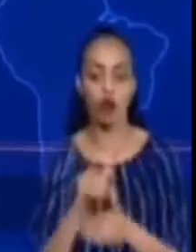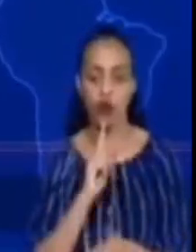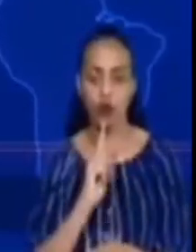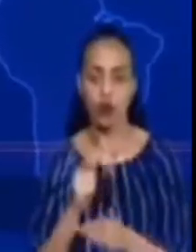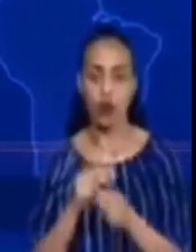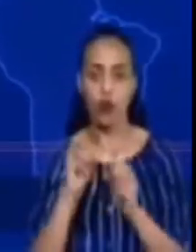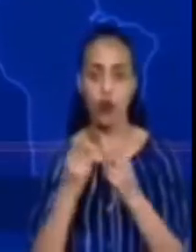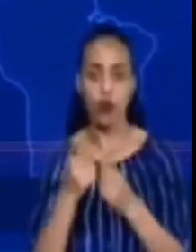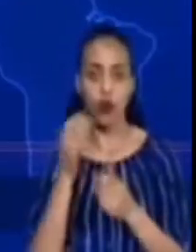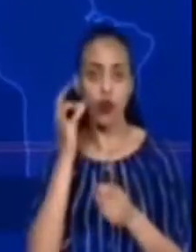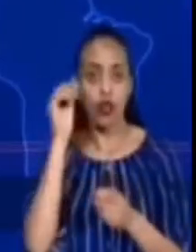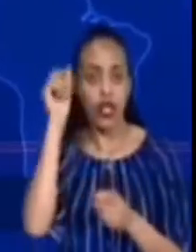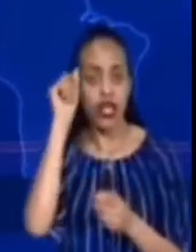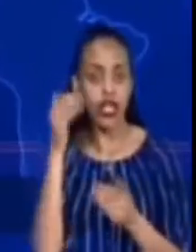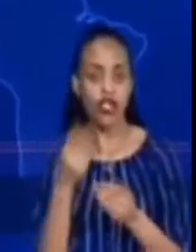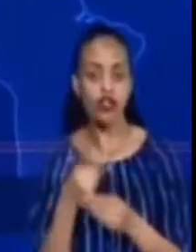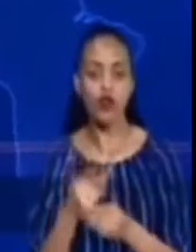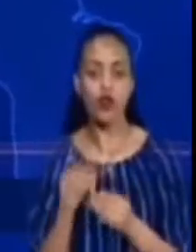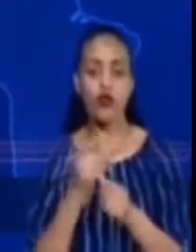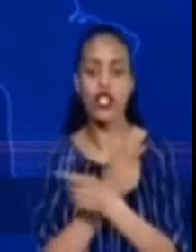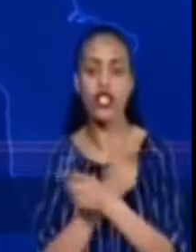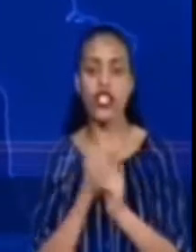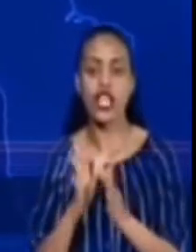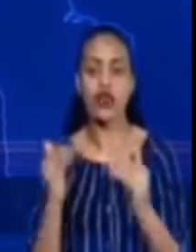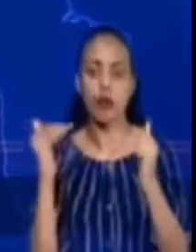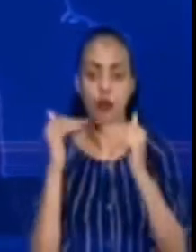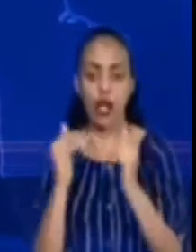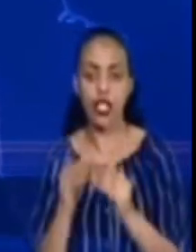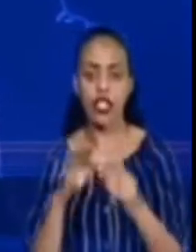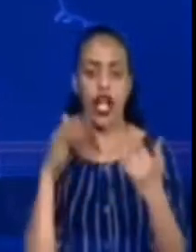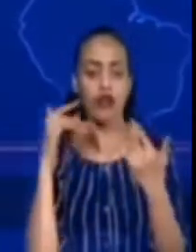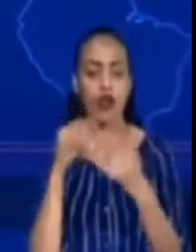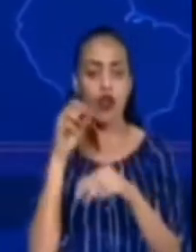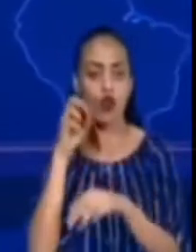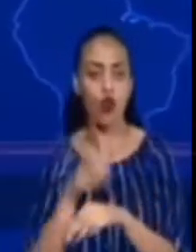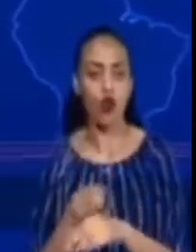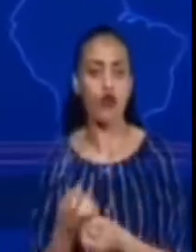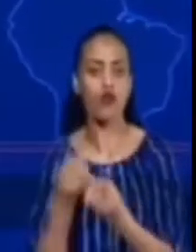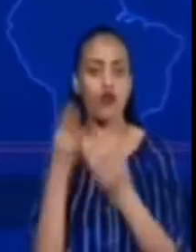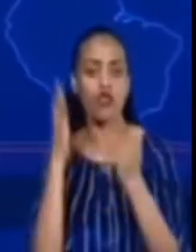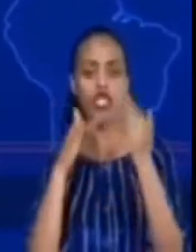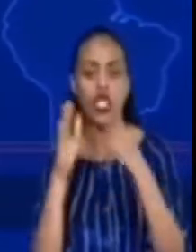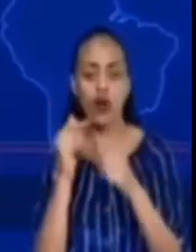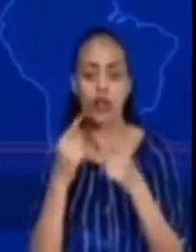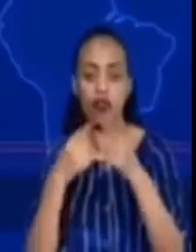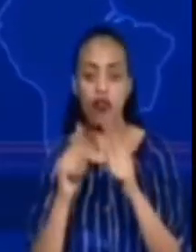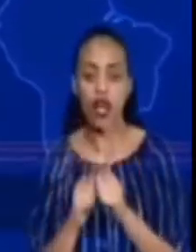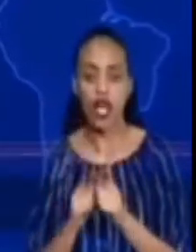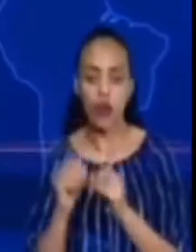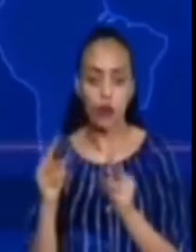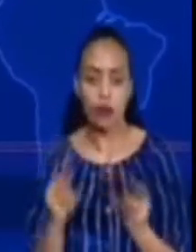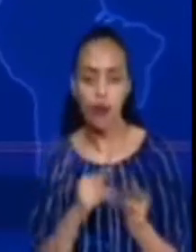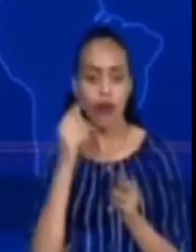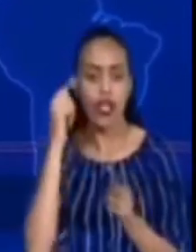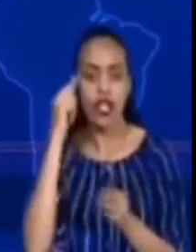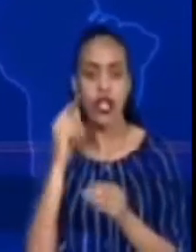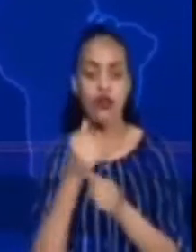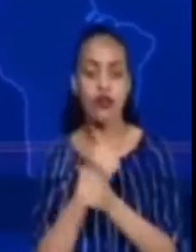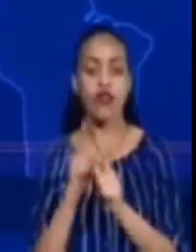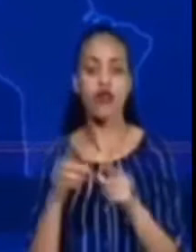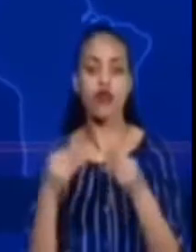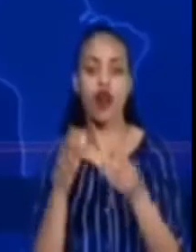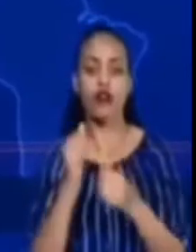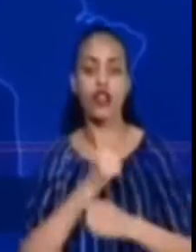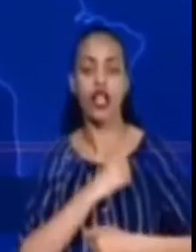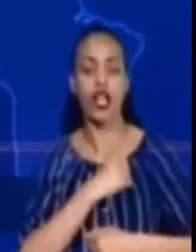ሐረር ኡስታዞች ስለ ሐረር ሱልጣኔት ስለ ሽዋ ሱልጣኔት አርጎ ያስተማረ ሰው ነው